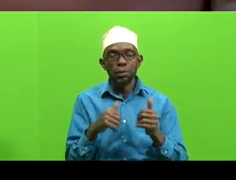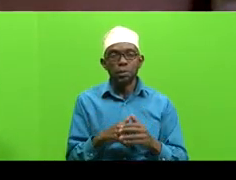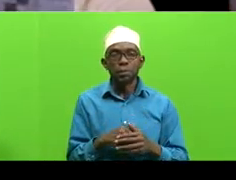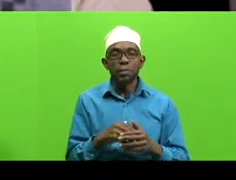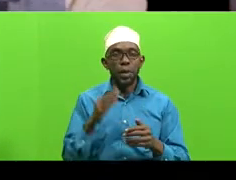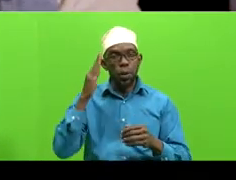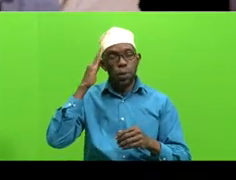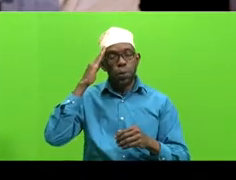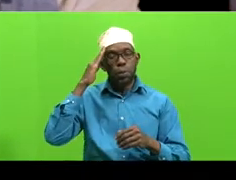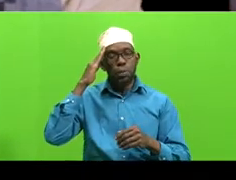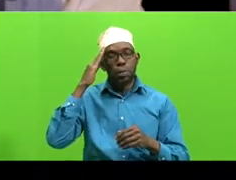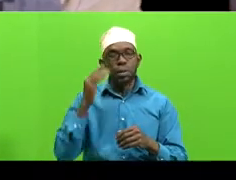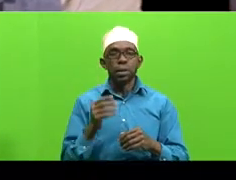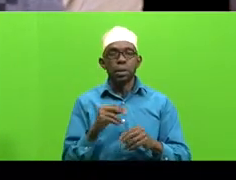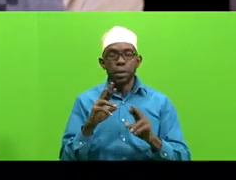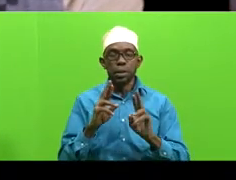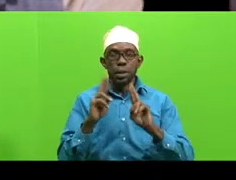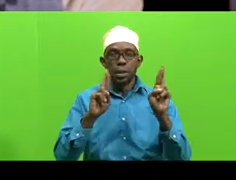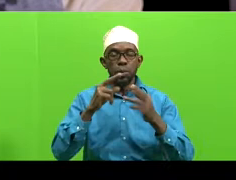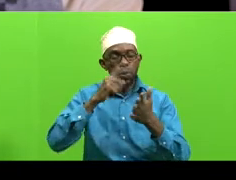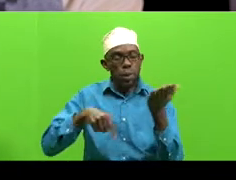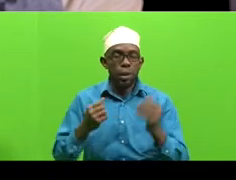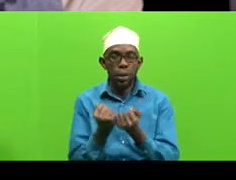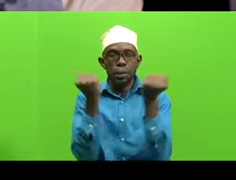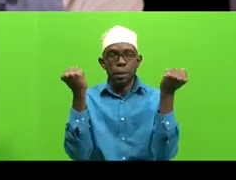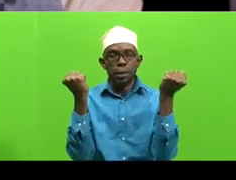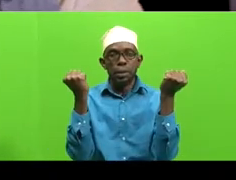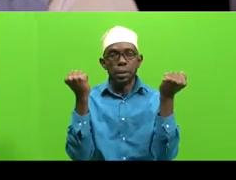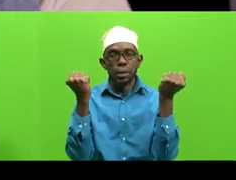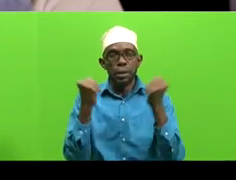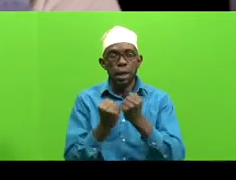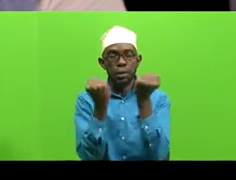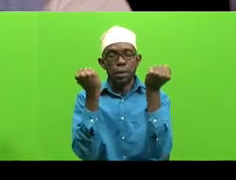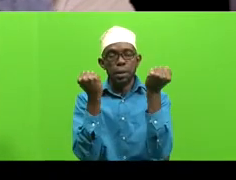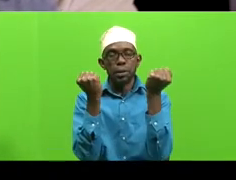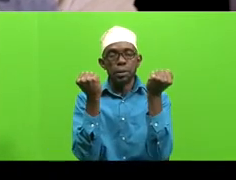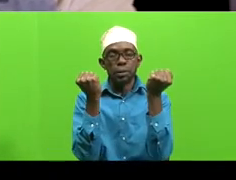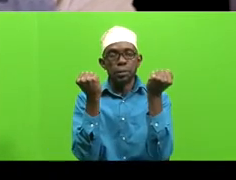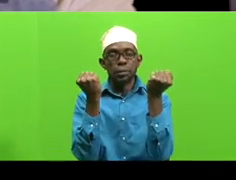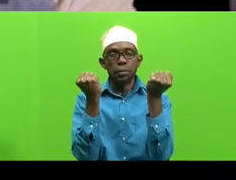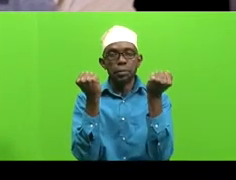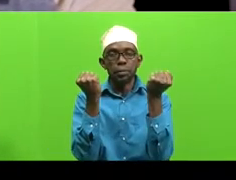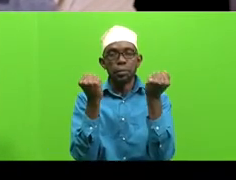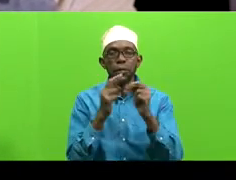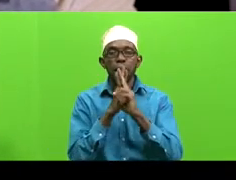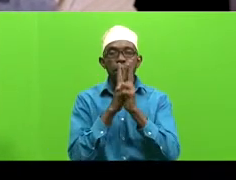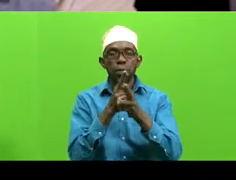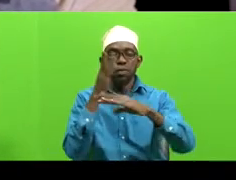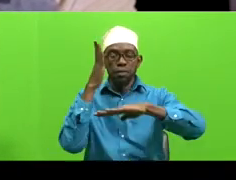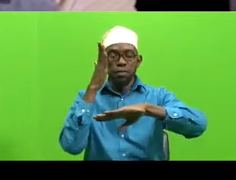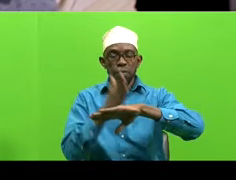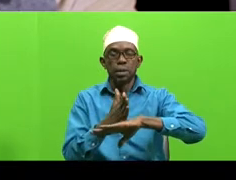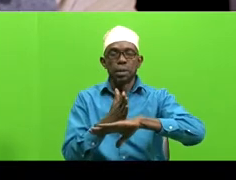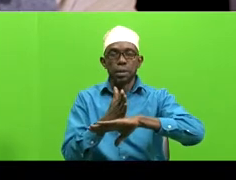Tayari ushajua. Sasa pia kitu gani kinasababisha hii? Kitu ambacho kinasababisha habari ghushi,